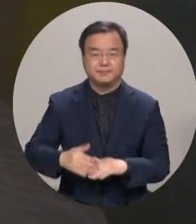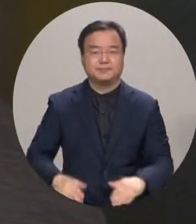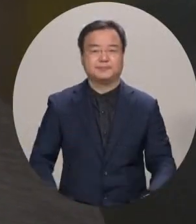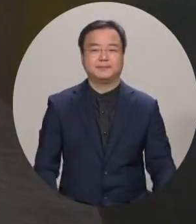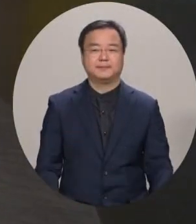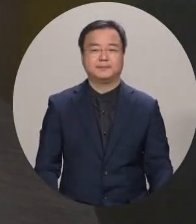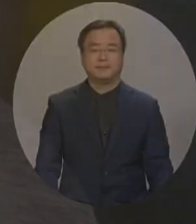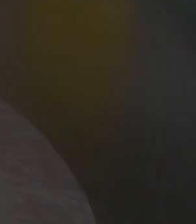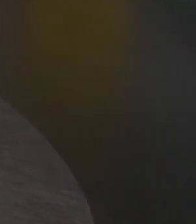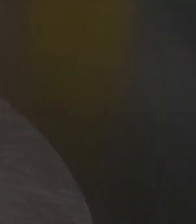감사합니다